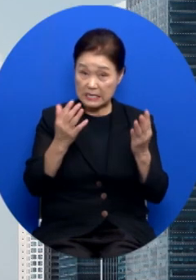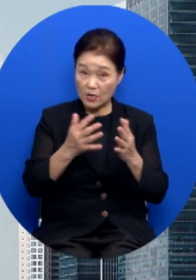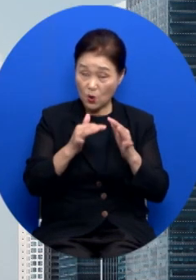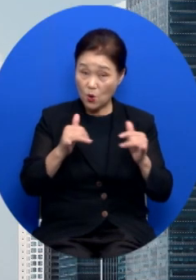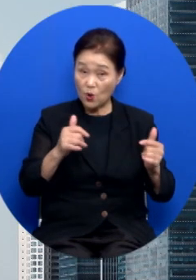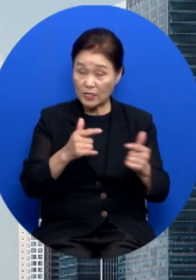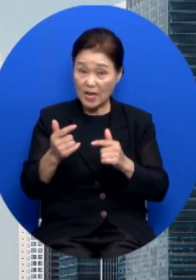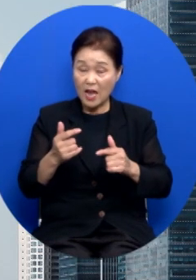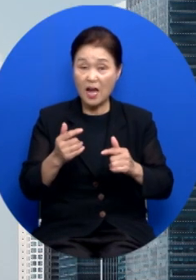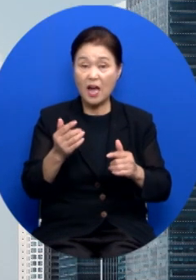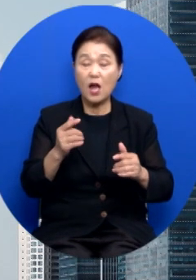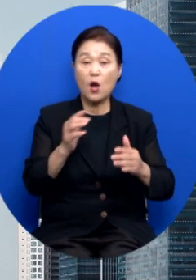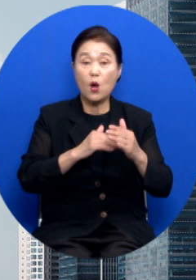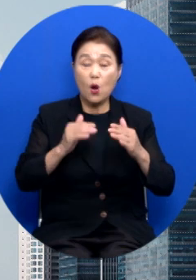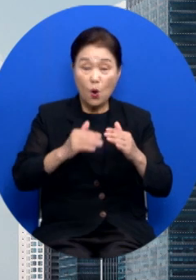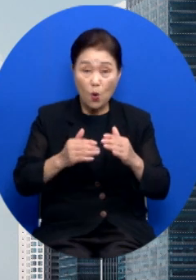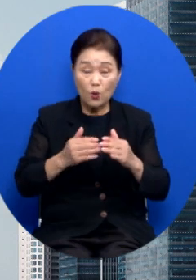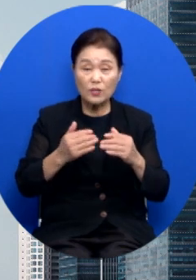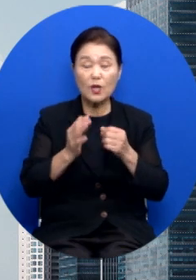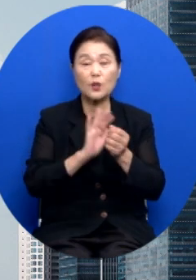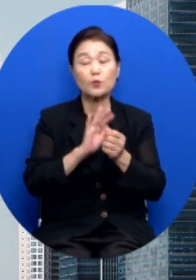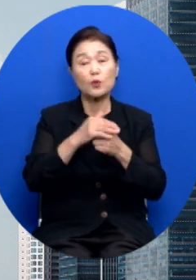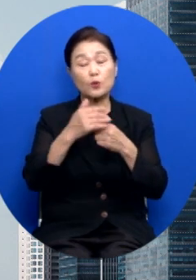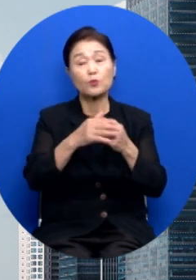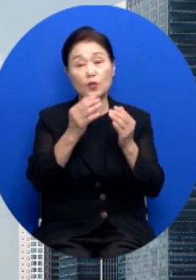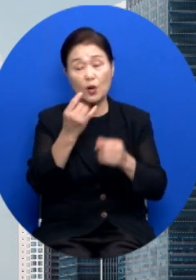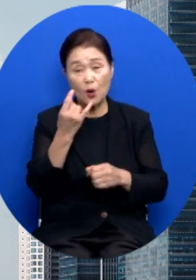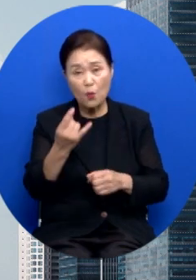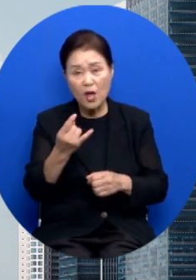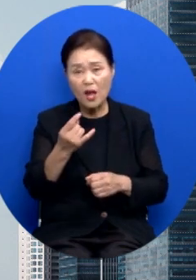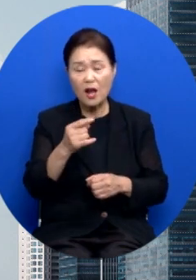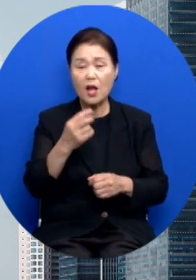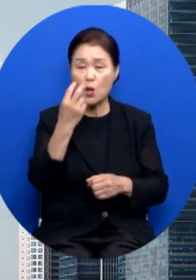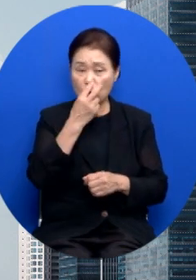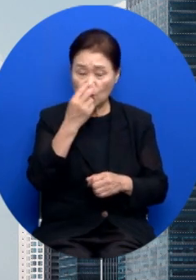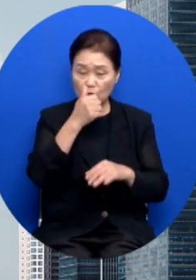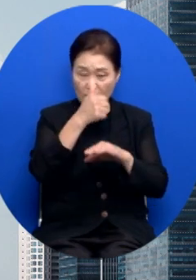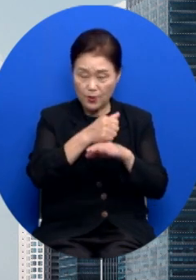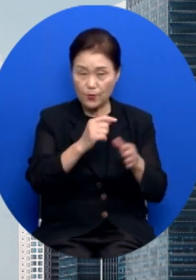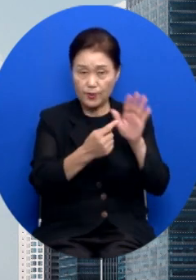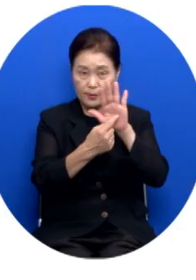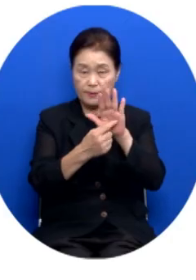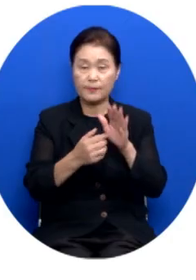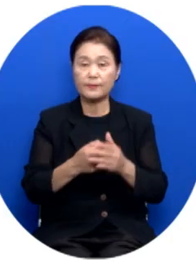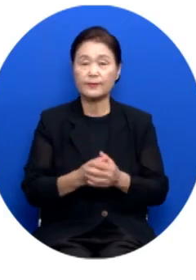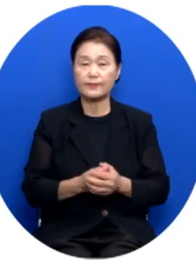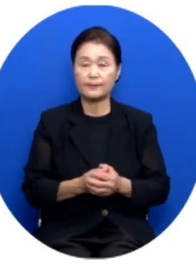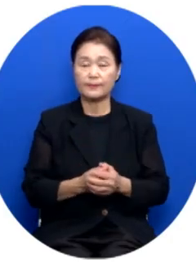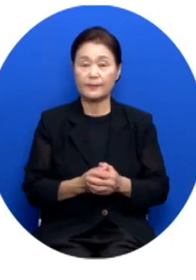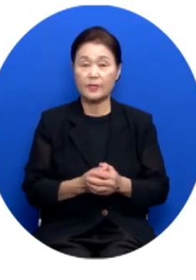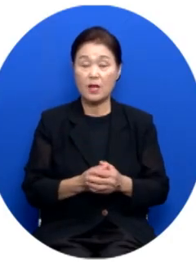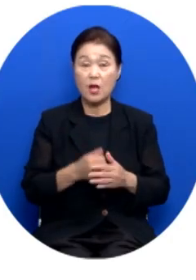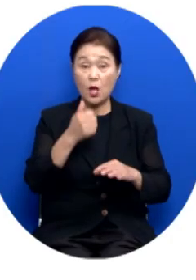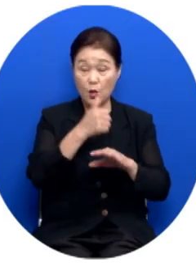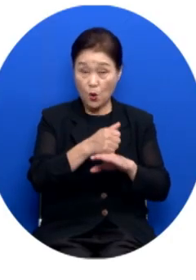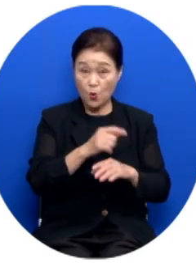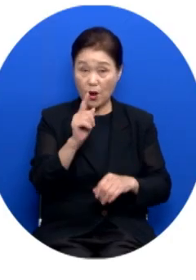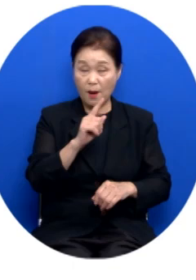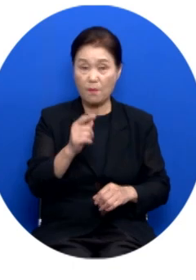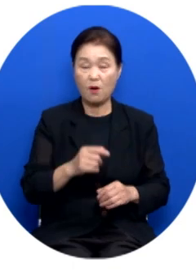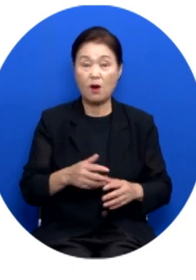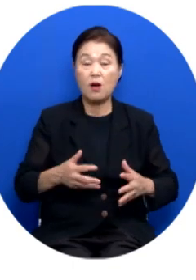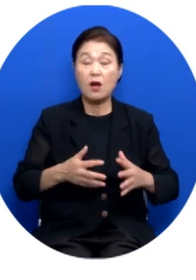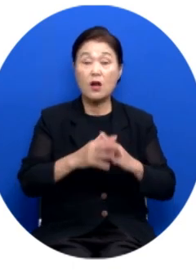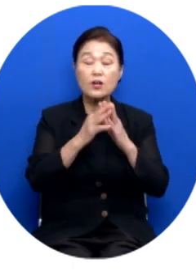건설근로자공제회가 2024년 건설근로자 종합생활 실태조사 결과를 발표했습니다. 결과에 따르면